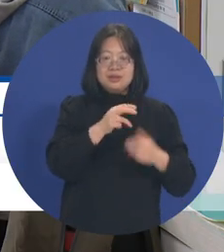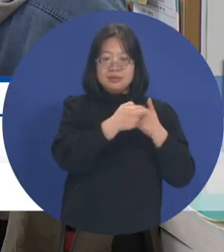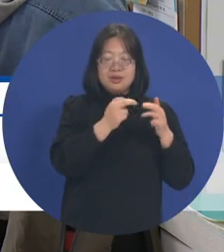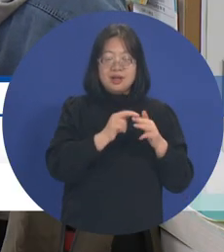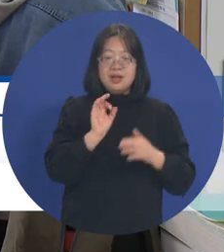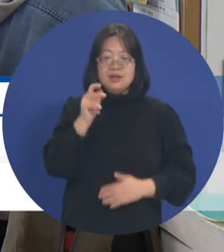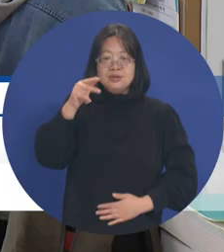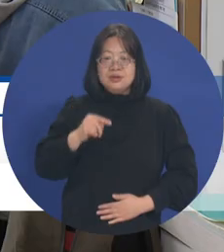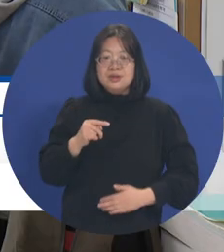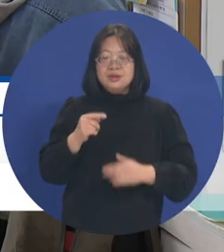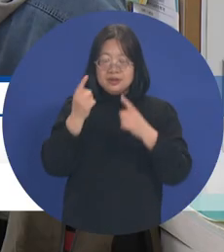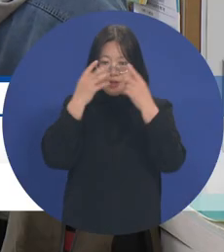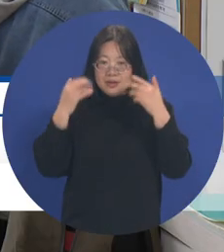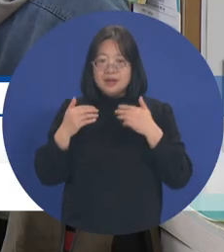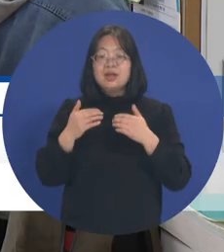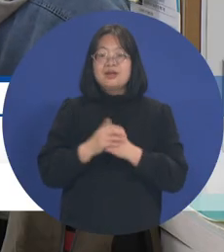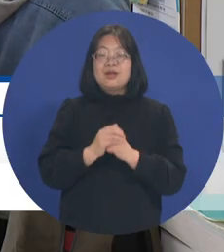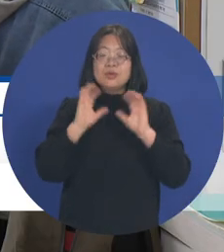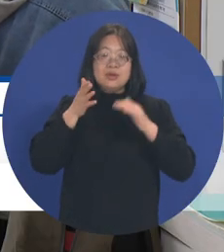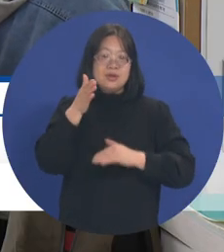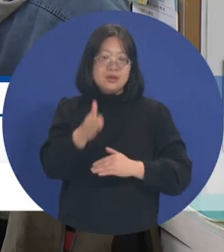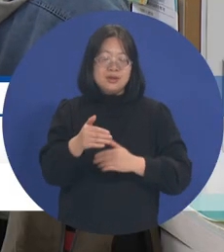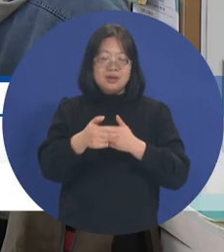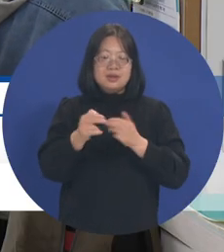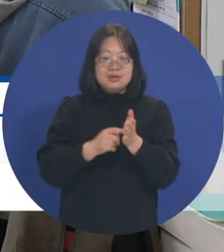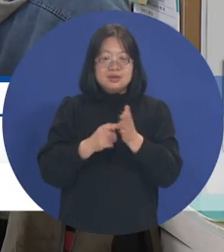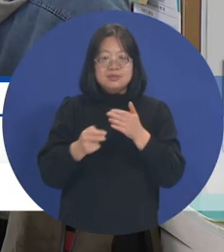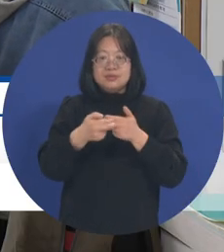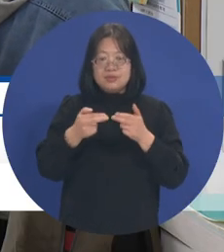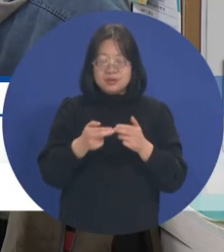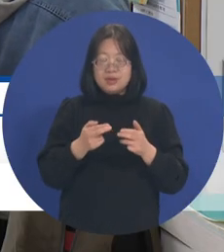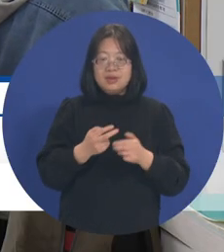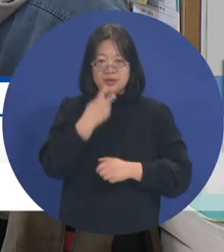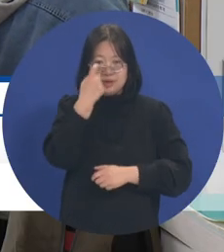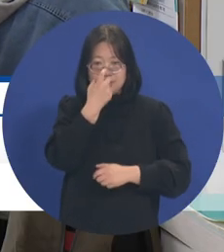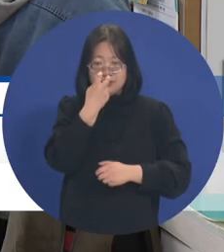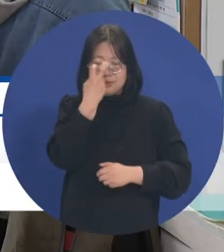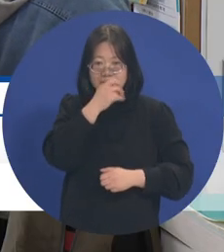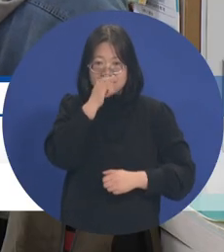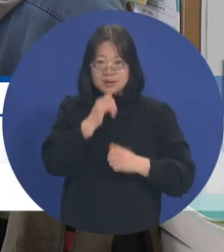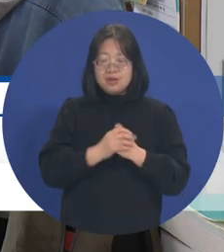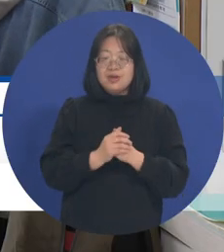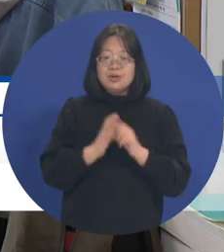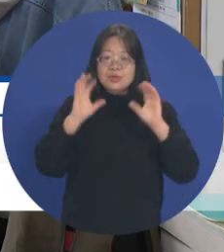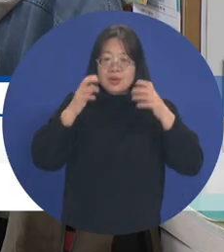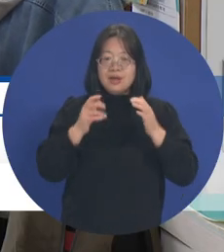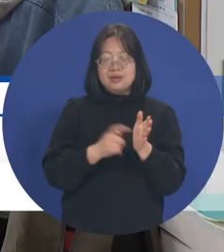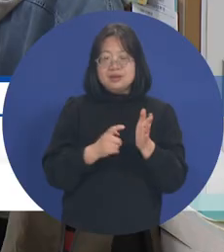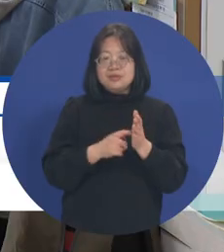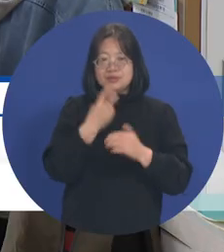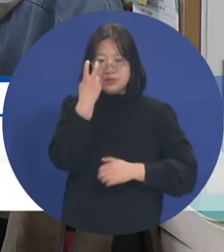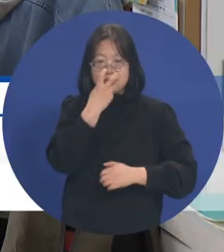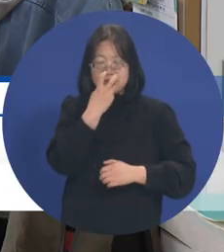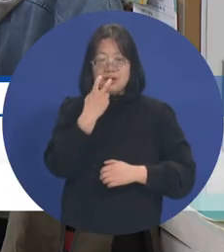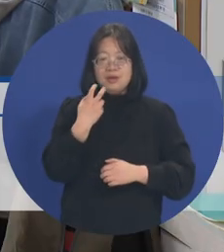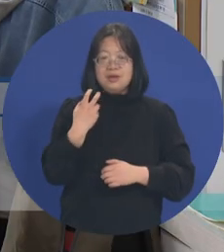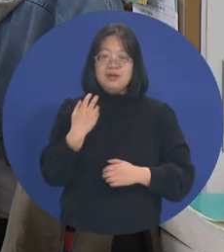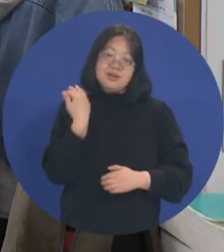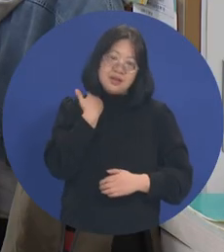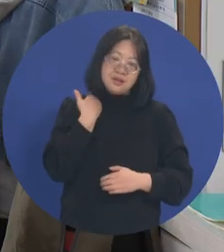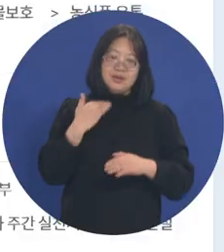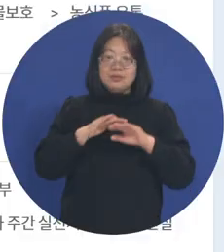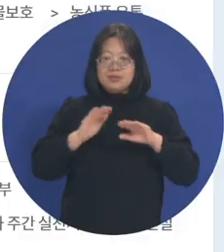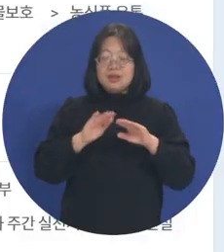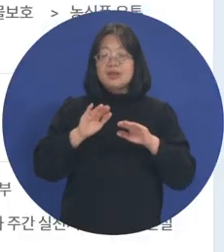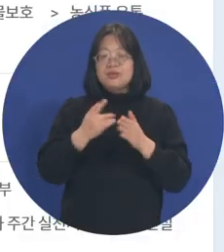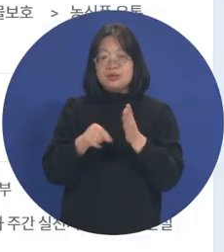아주대병원의 소아 전문 응급의료센터 운영 지원하여 소아 중증 응급의료의 사각지대를 해소 될 수 있도록